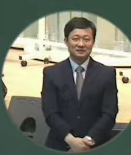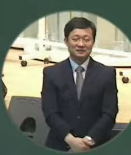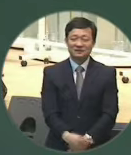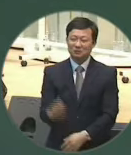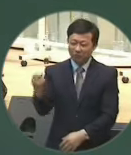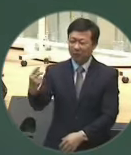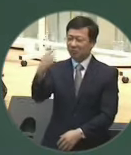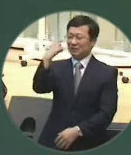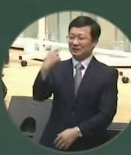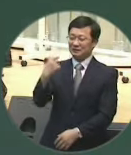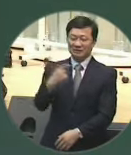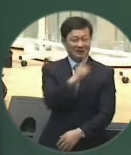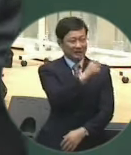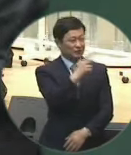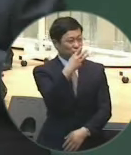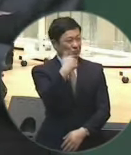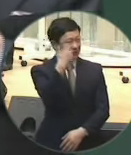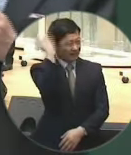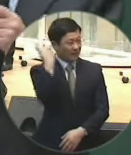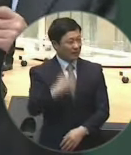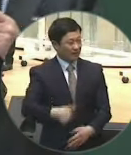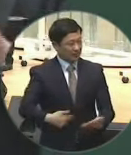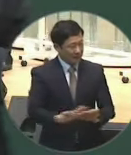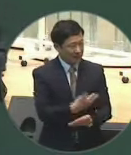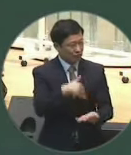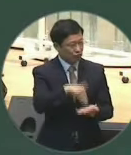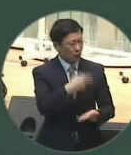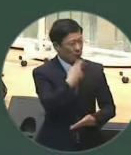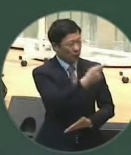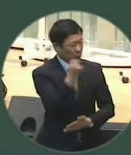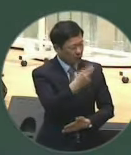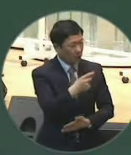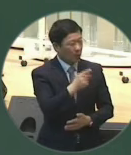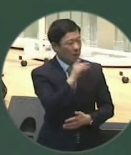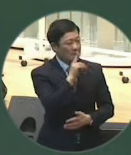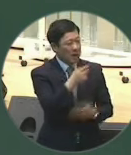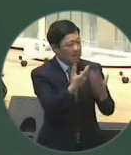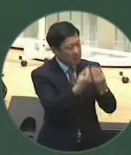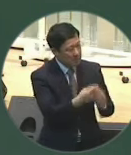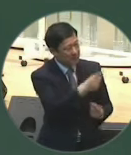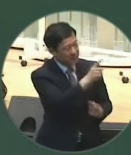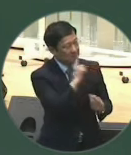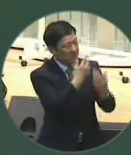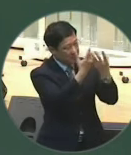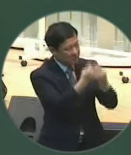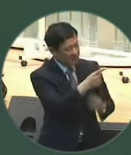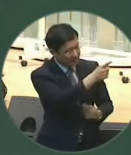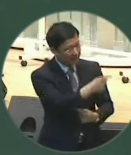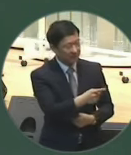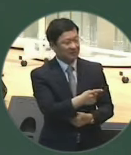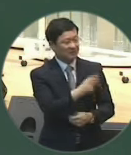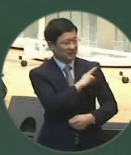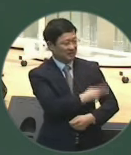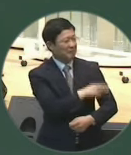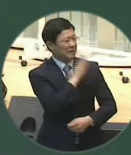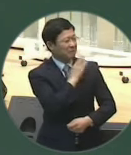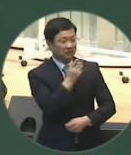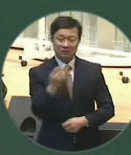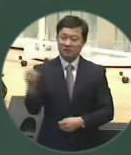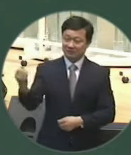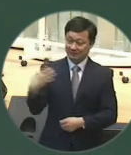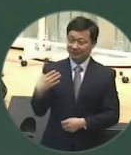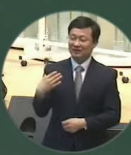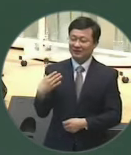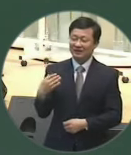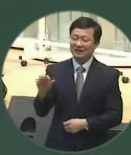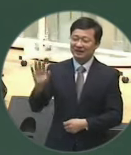유광수는. See, Pastor Ryu, you haven't changed a bit. 그럴 겁니다. That's what they will say. 왜 내가 그리스도와 변합니까? Now, why would I